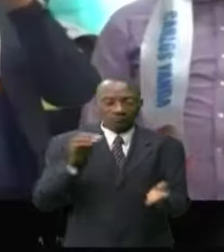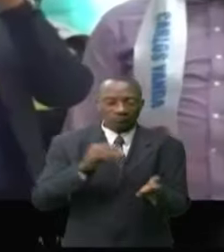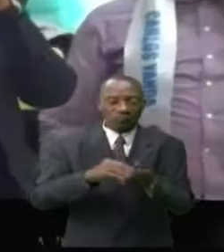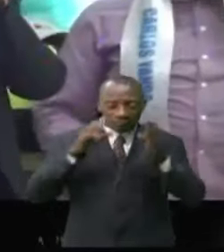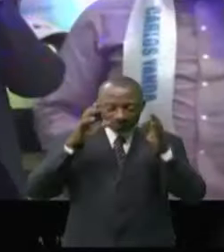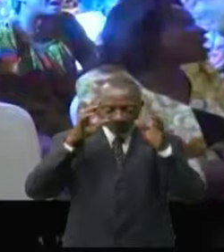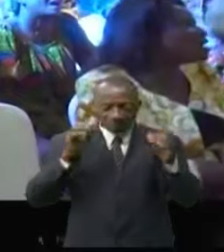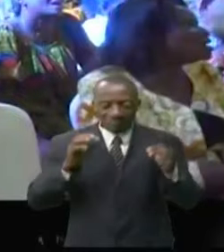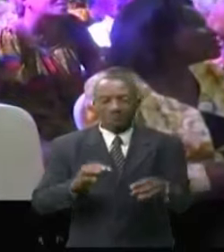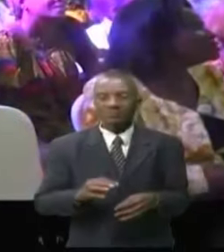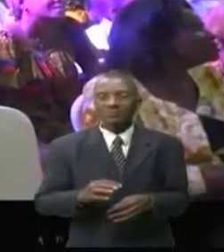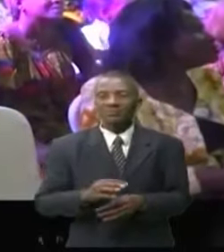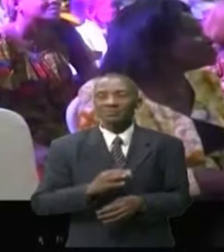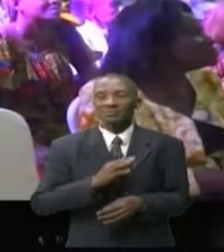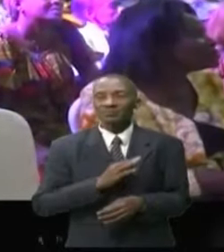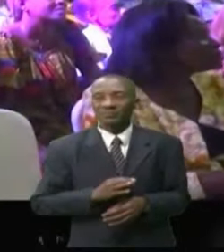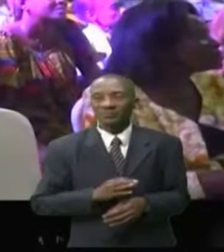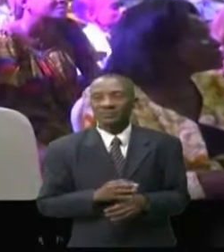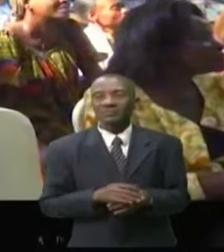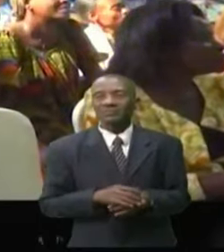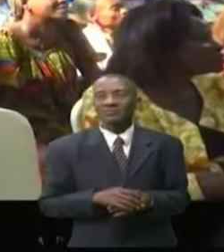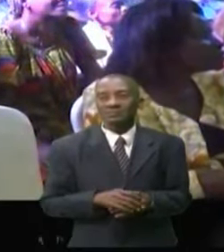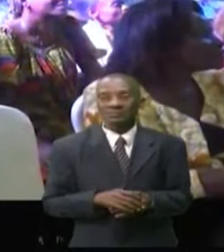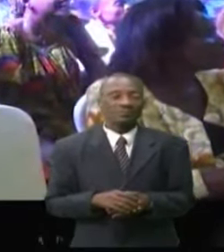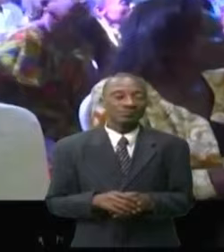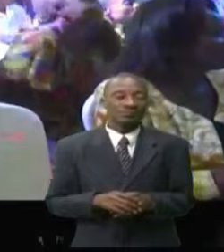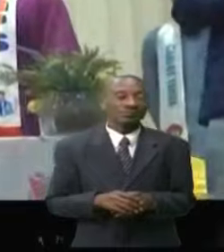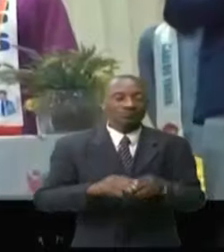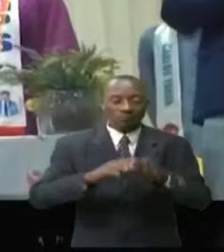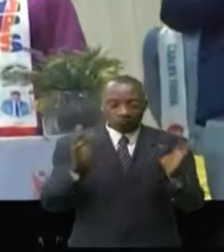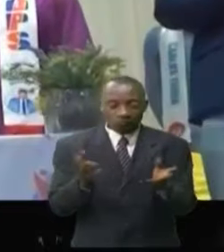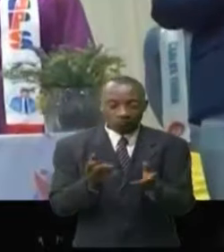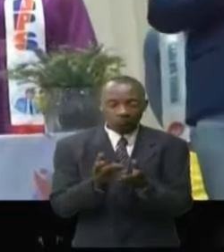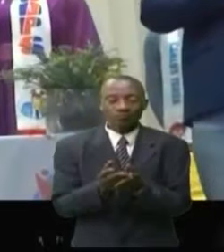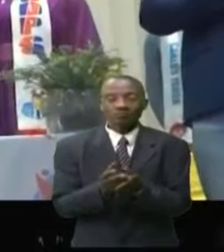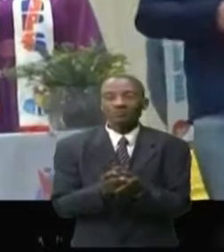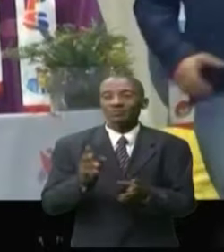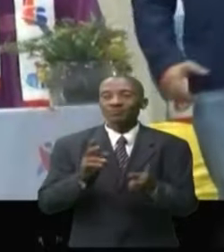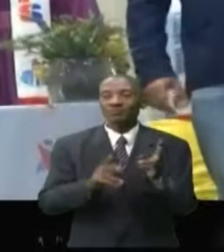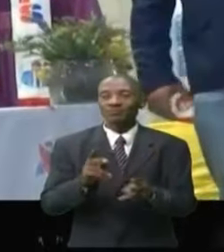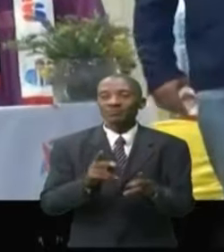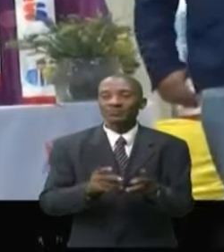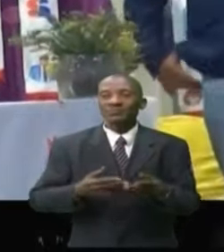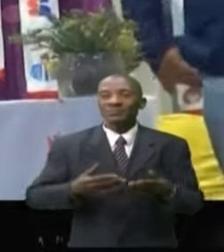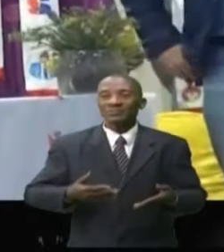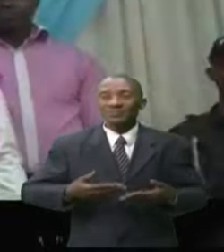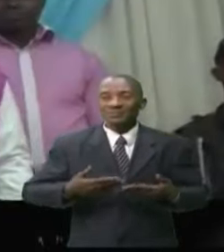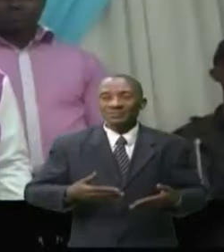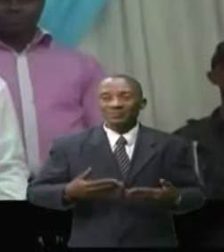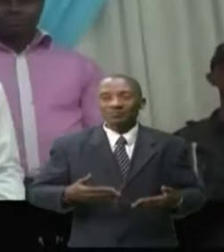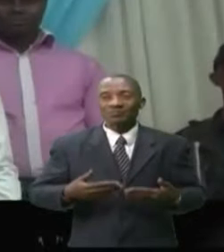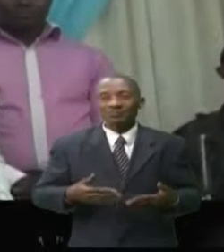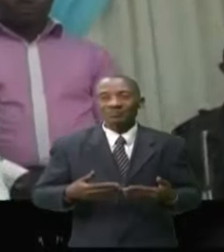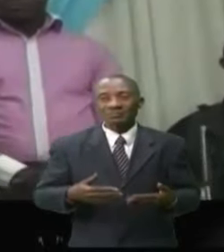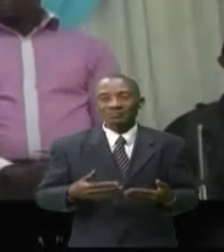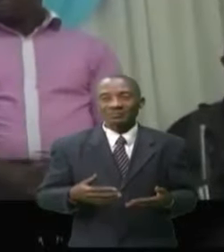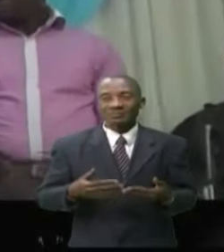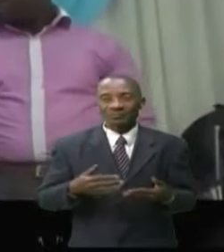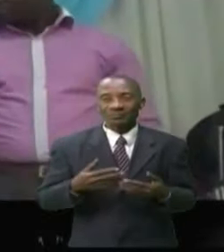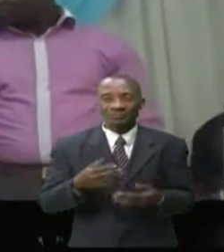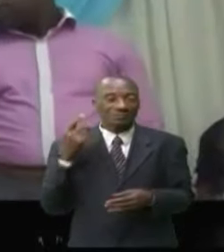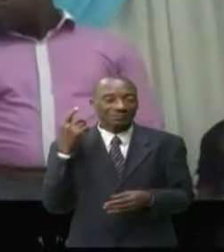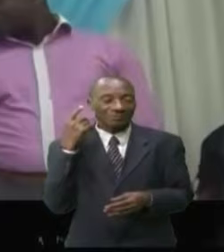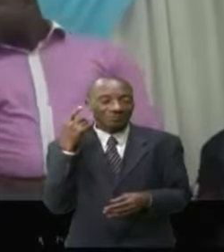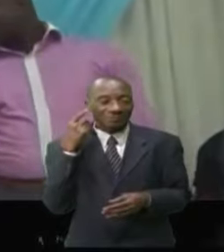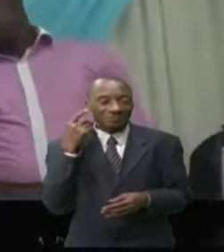nom il compte le placer haut pour la réélection de Fati béton c'est donc un mari Cellé entreachembo SC de l'UDP et